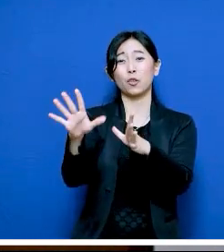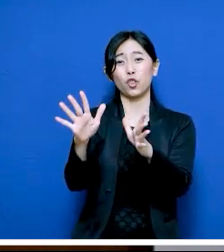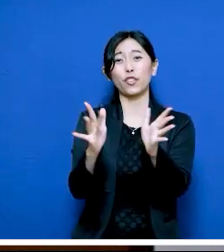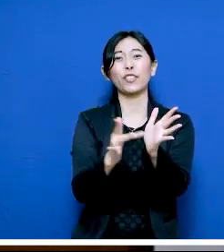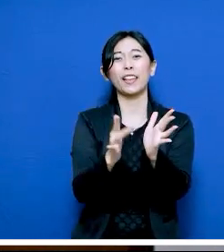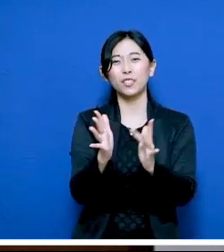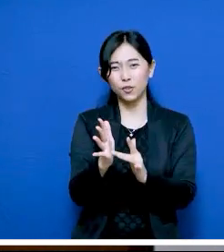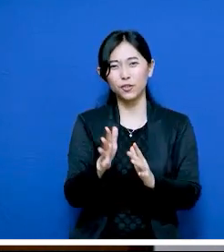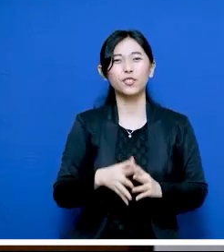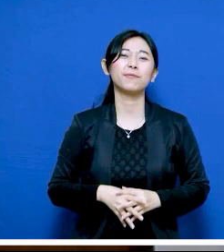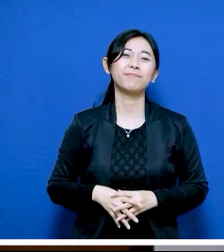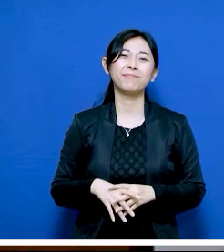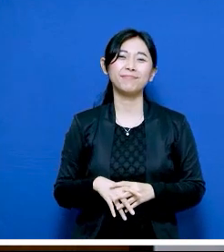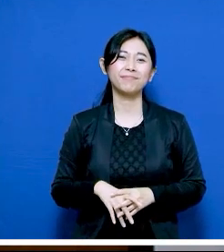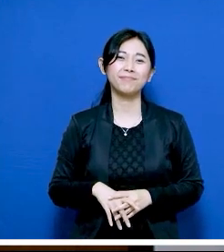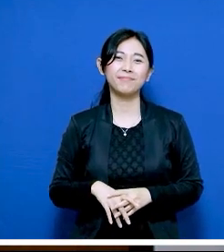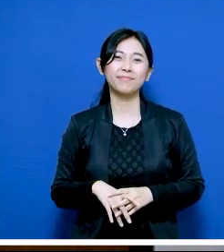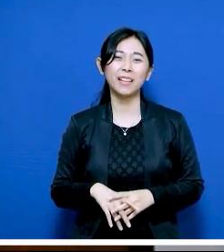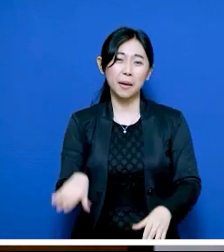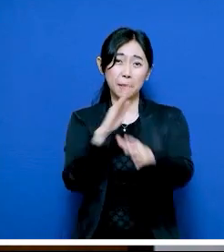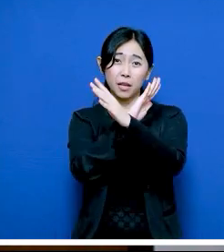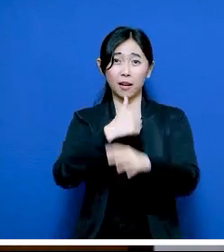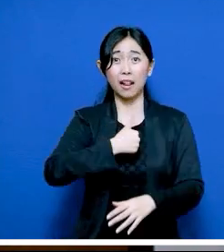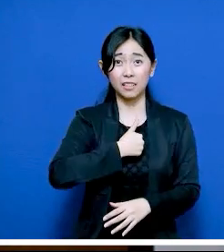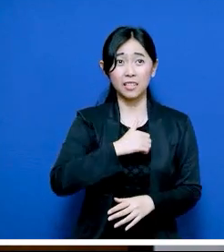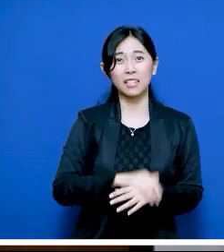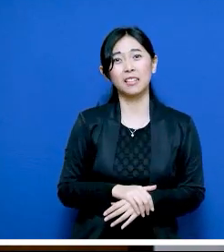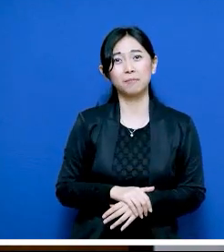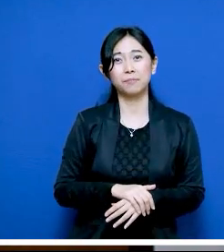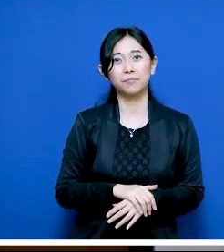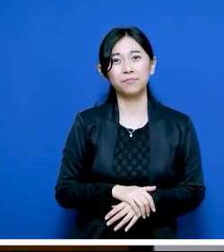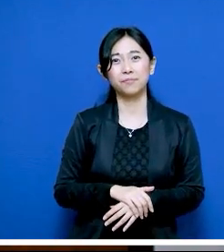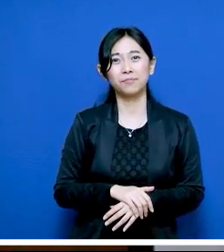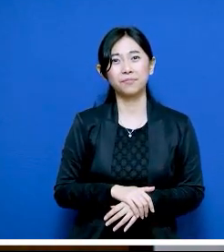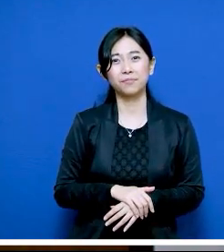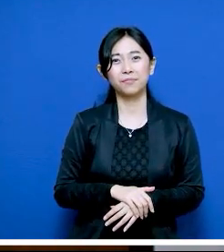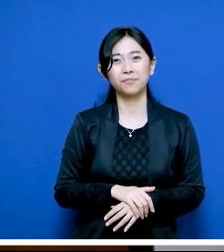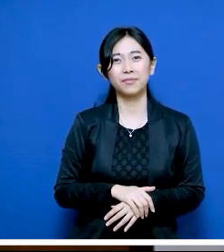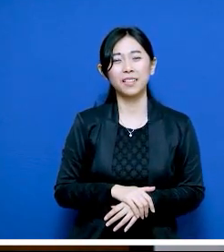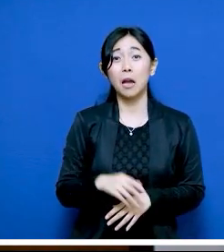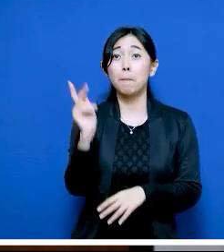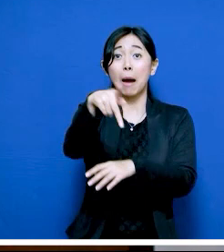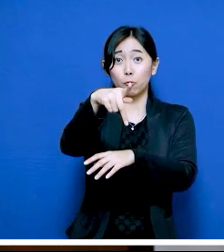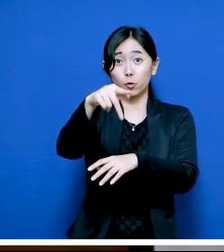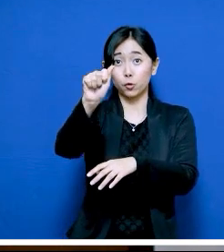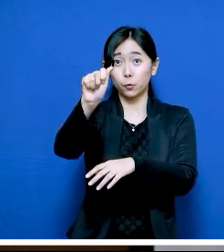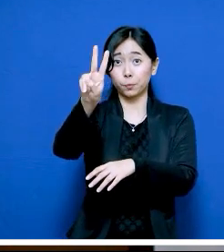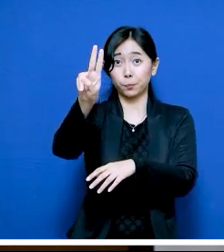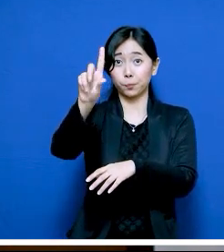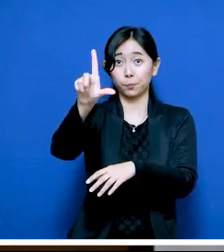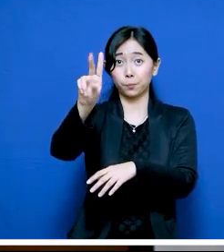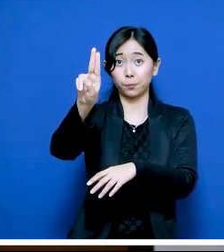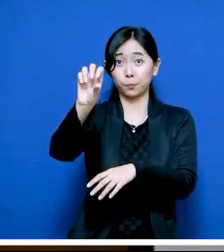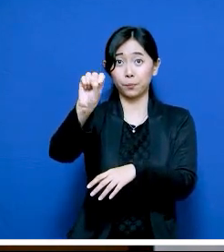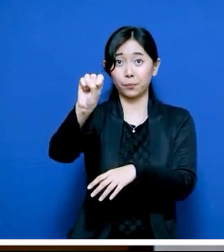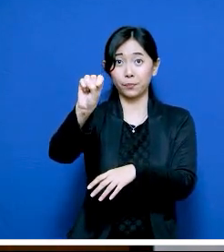nilai kerajaan sorga. Menyangkal diri ini juga yang dipertantangkan oleh Rasul Paulus dalam pembacaan kita